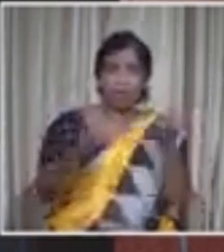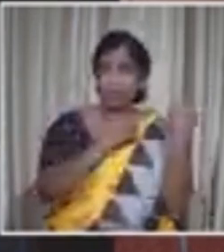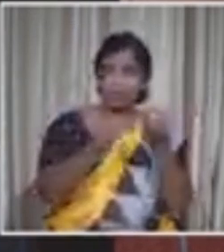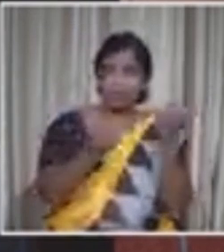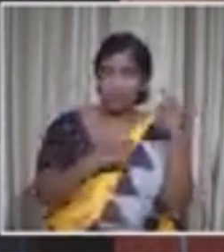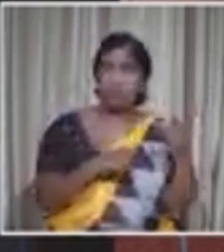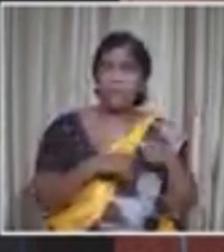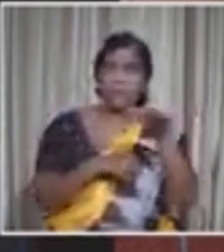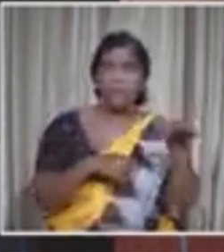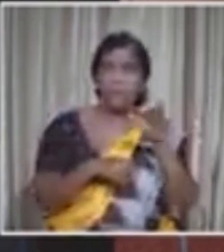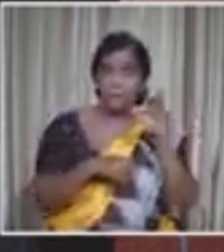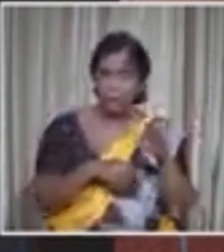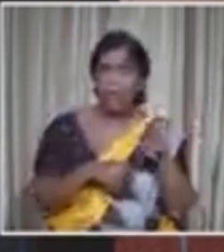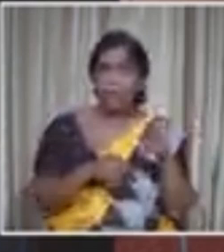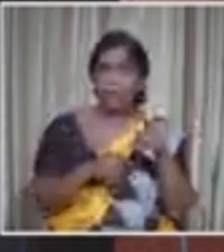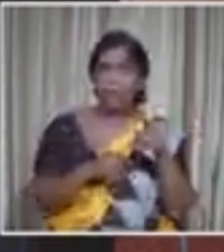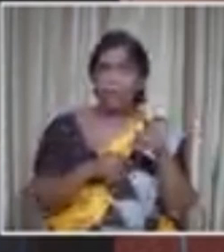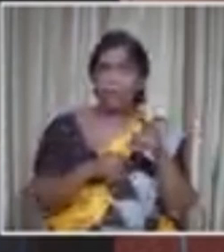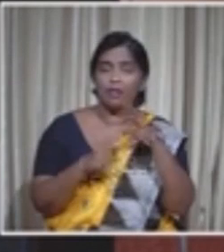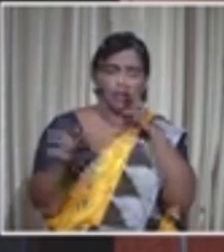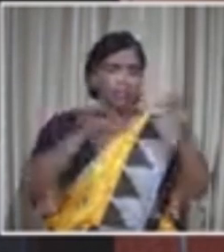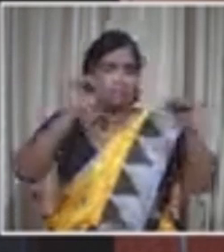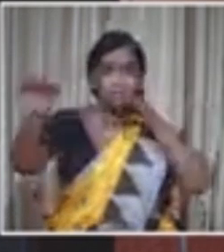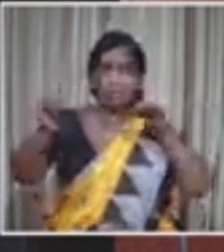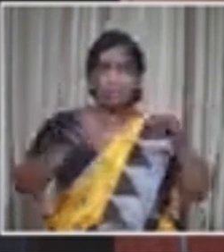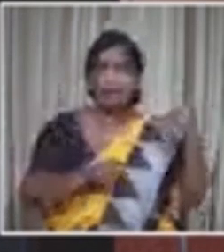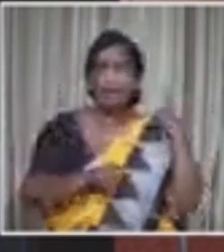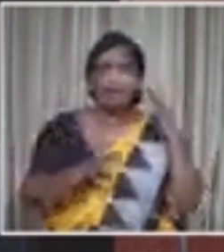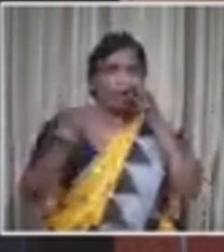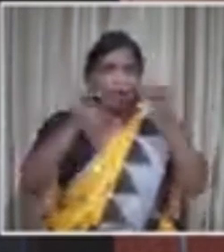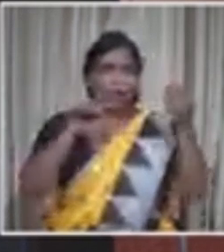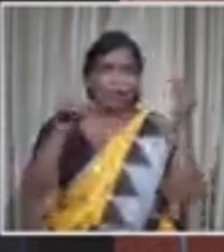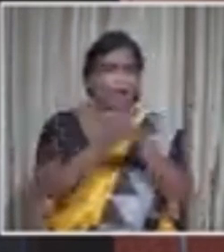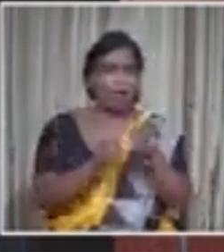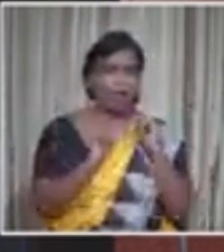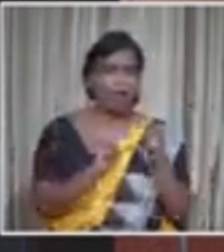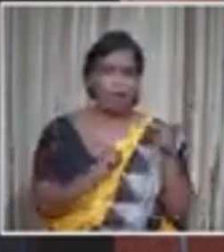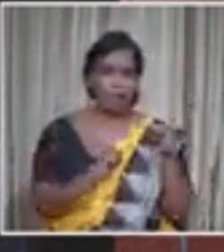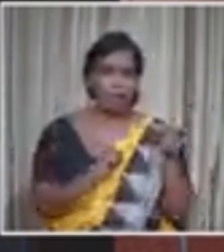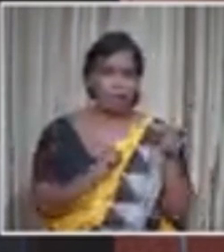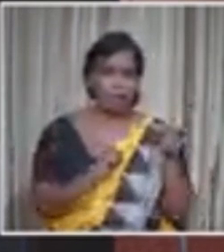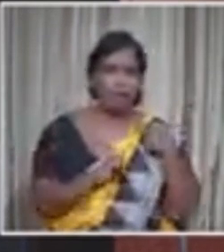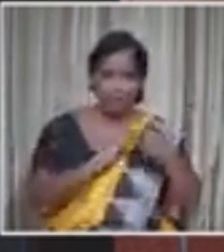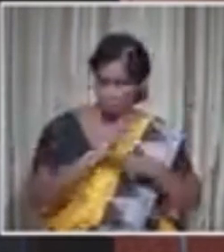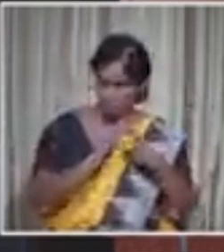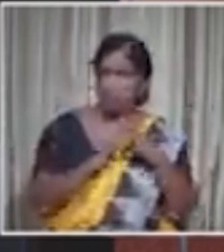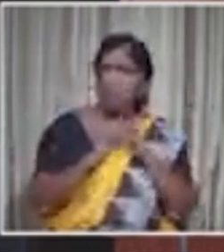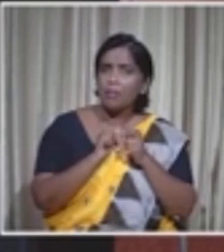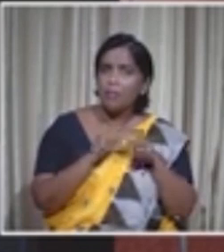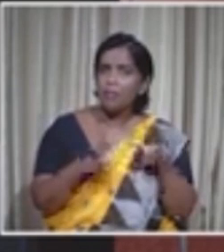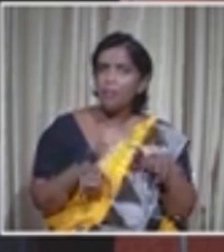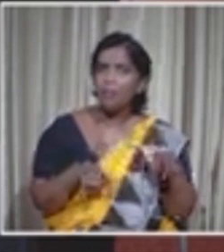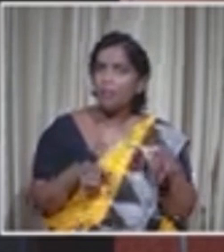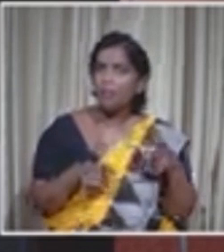மேற்கொண்டிருக்கிறார்கள். ஏன் இராணுவத்தினர் அந்த பணிகளில் ஈடுபடுகின்றார்கள்? நாட்டில் என்னவோ நடைபெற்று கொண்டிருக்கிறது. பல்லாயிரக்கணக்கான இளைஞர்கள், யுவதிகள்